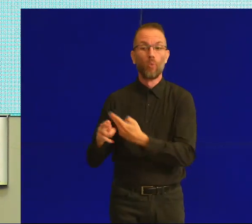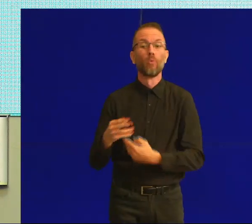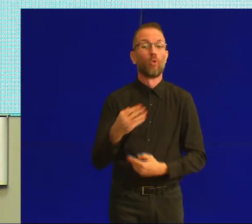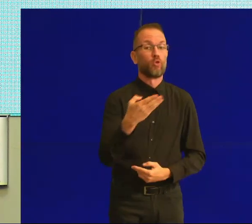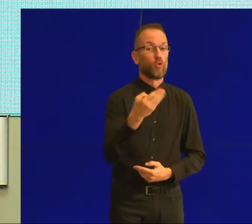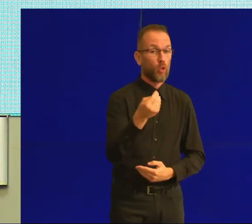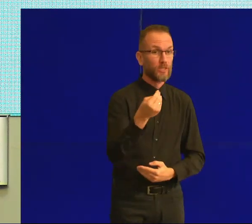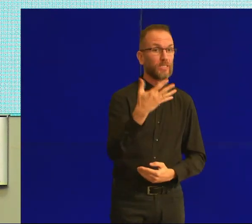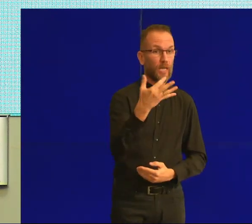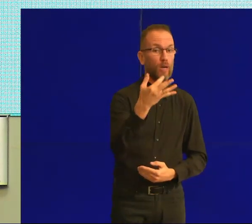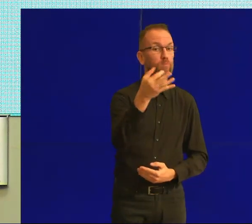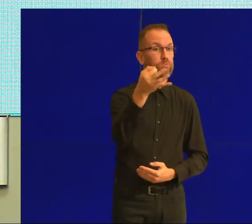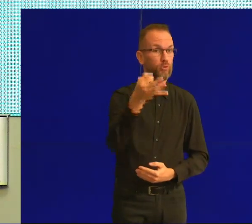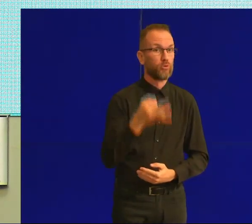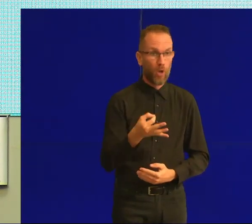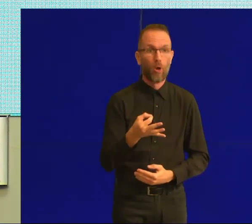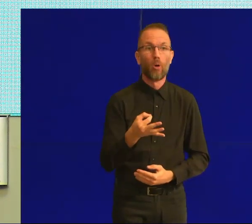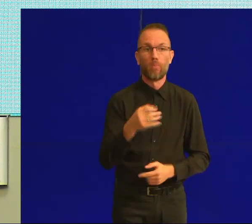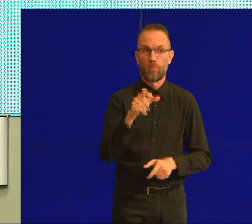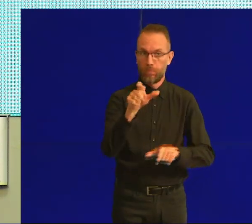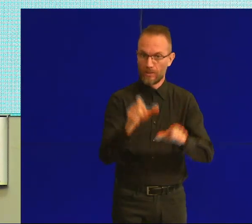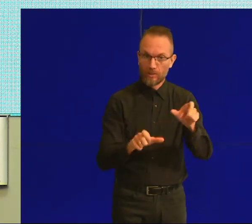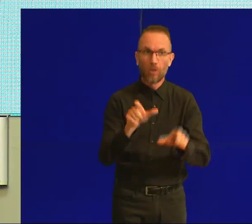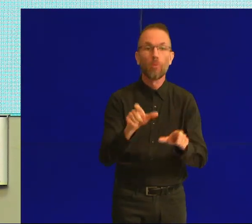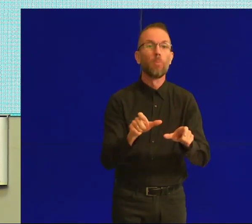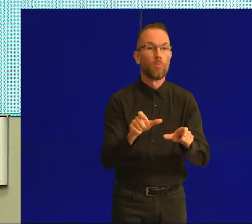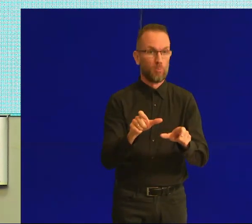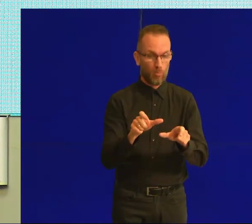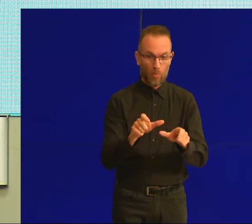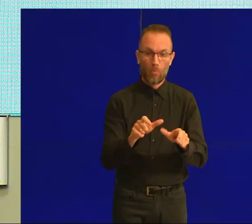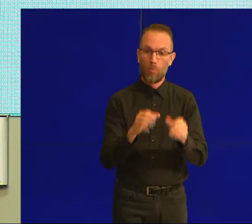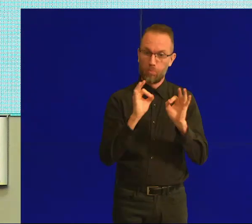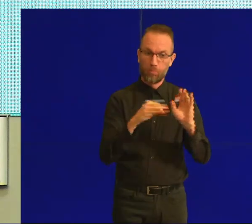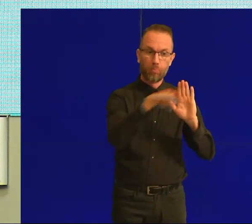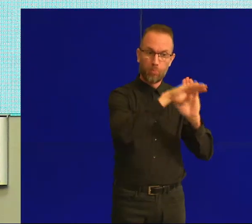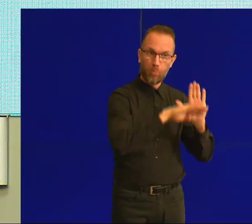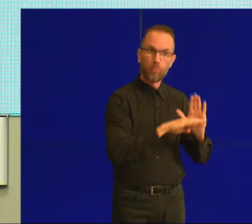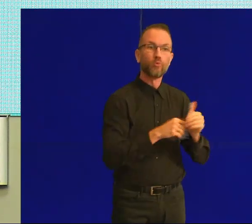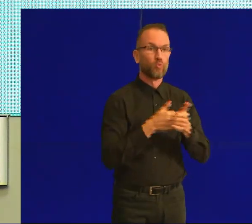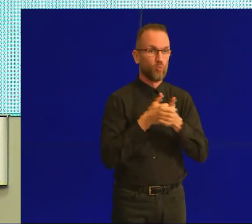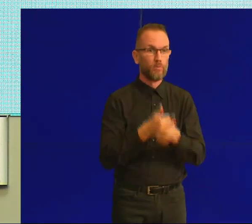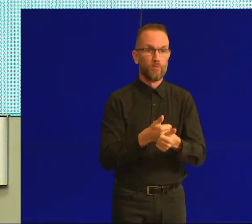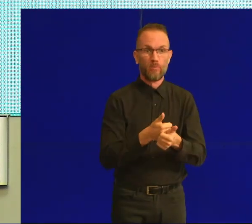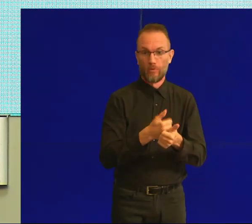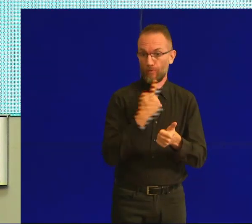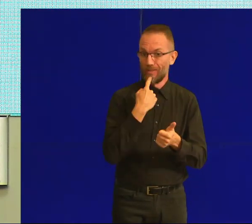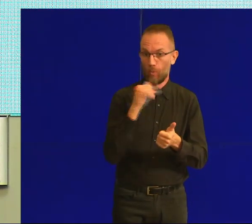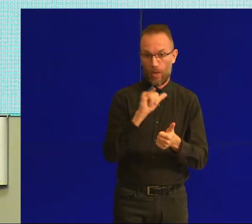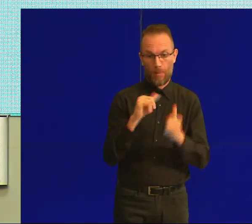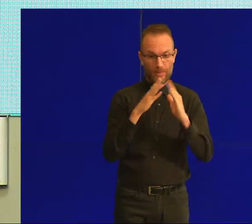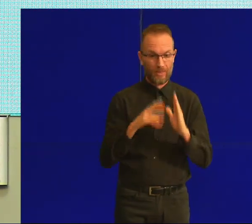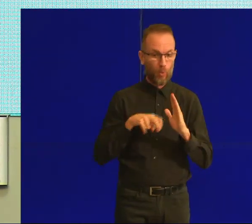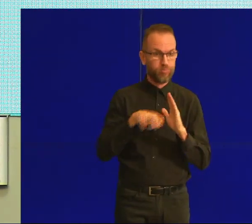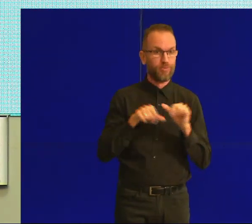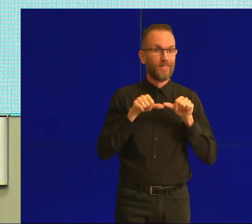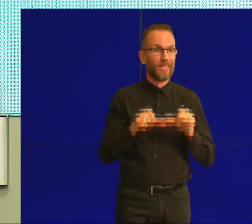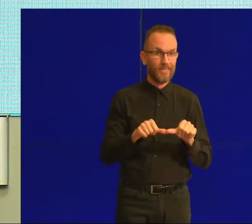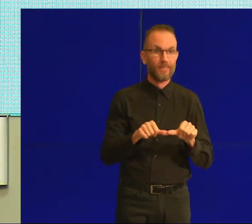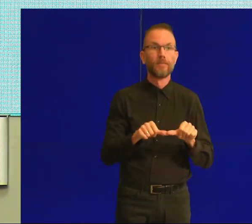de manière très stricte les consignes notamment de rester à la maison c'est un comportement évidemment positif que nous avons constaté